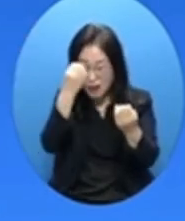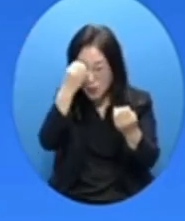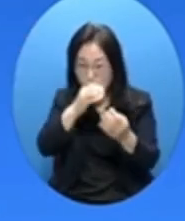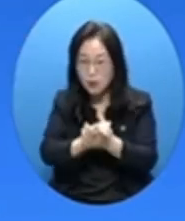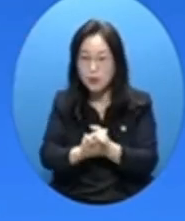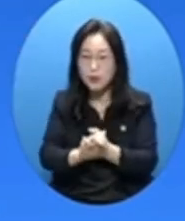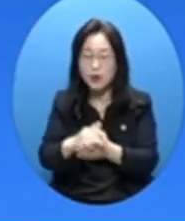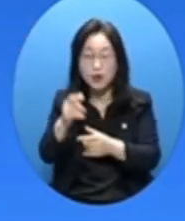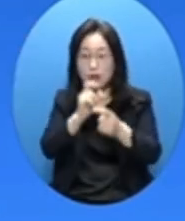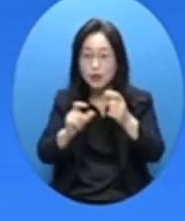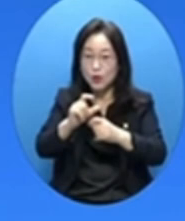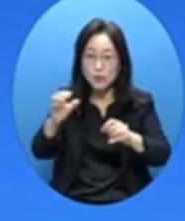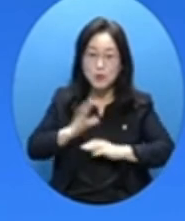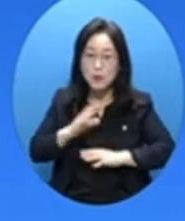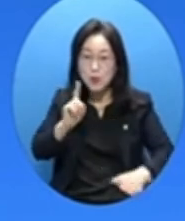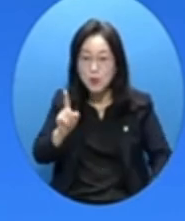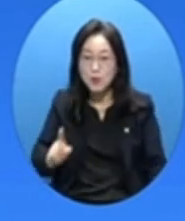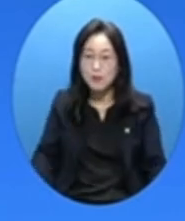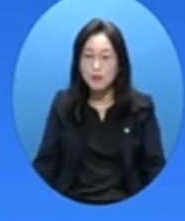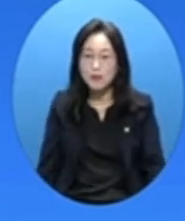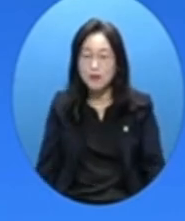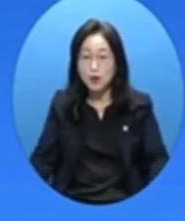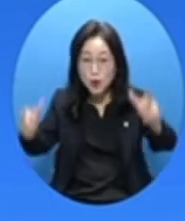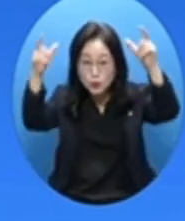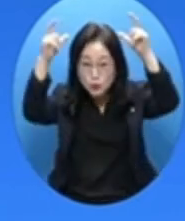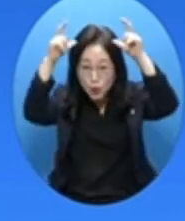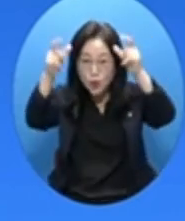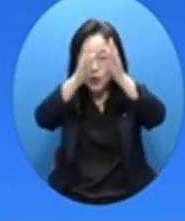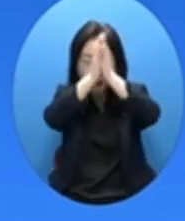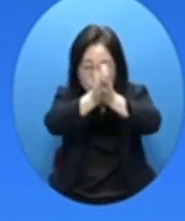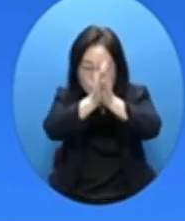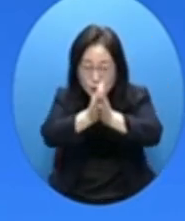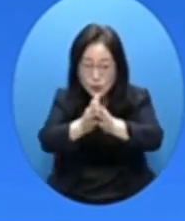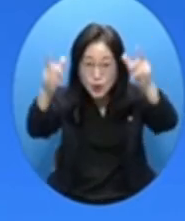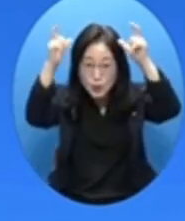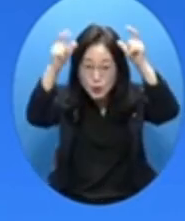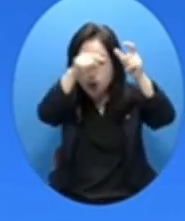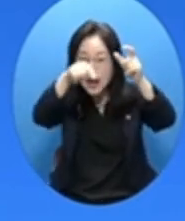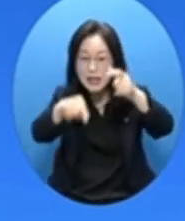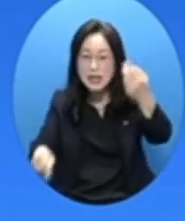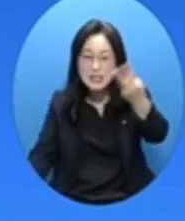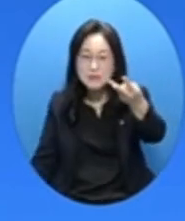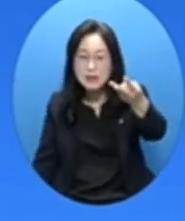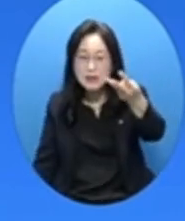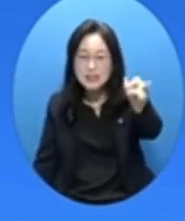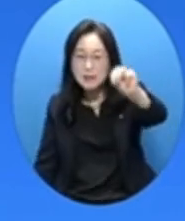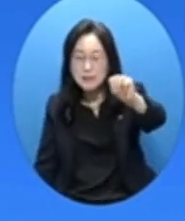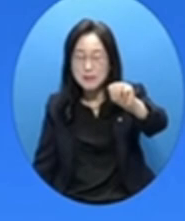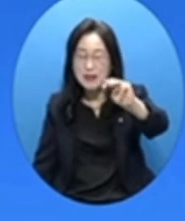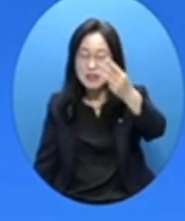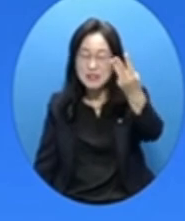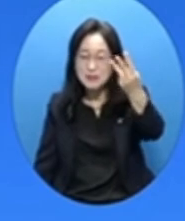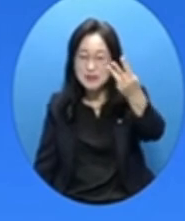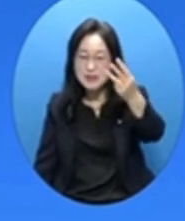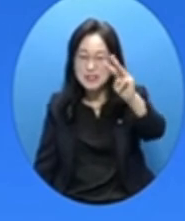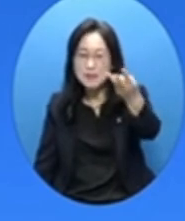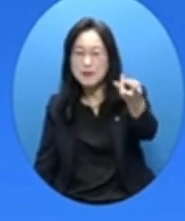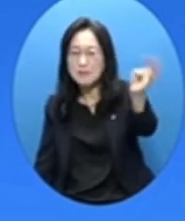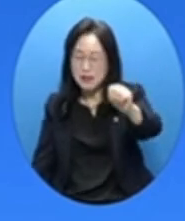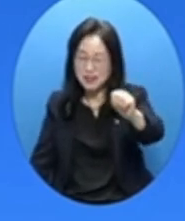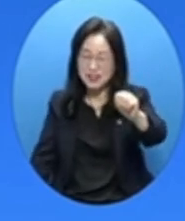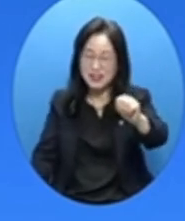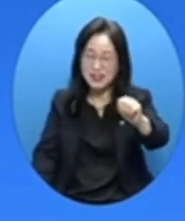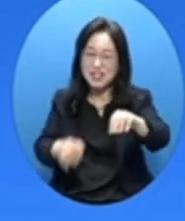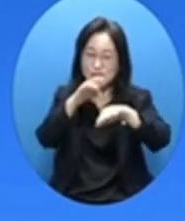놀라운 것은 인도가 소를 신으로 섬기는데 소환해 3,300만 실이 들어가 있답니다 그리고 소똥에도